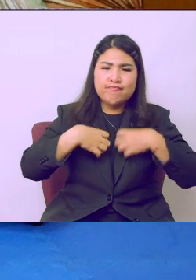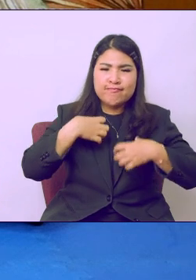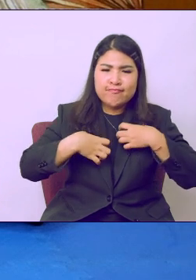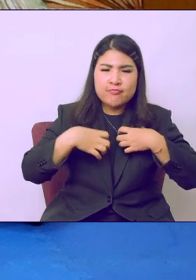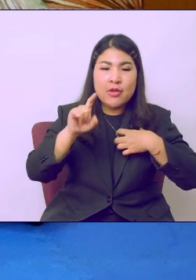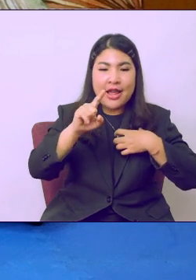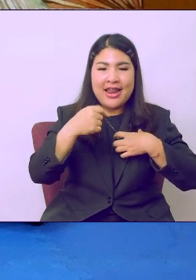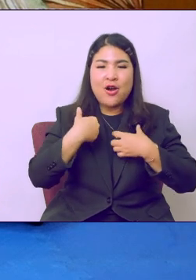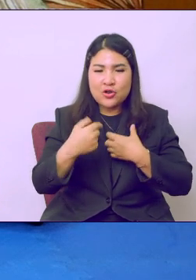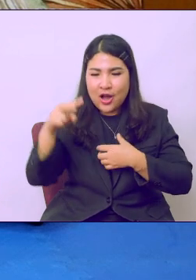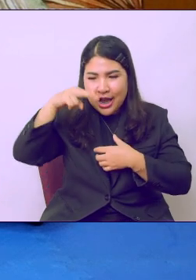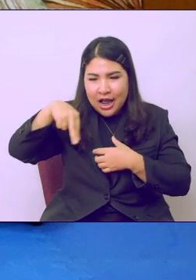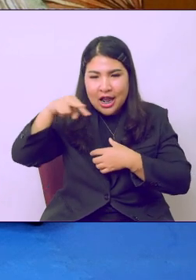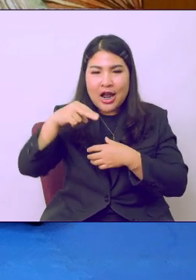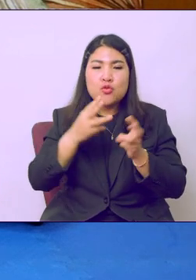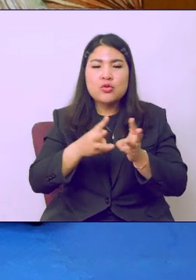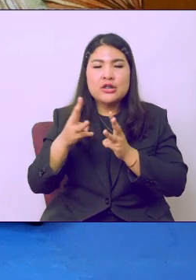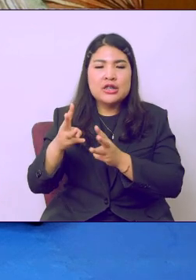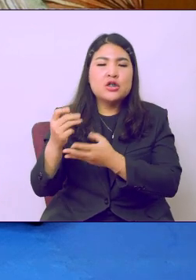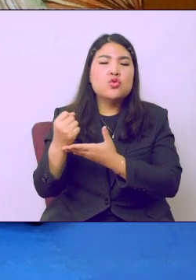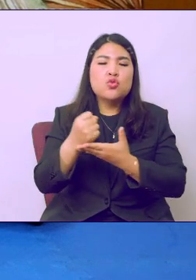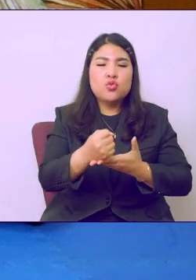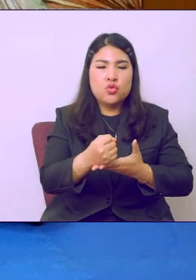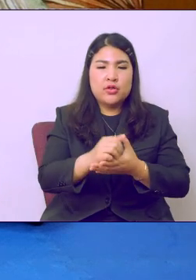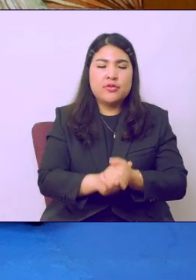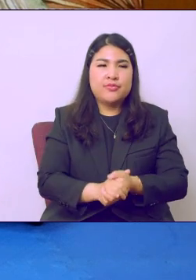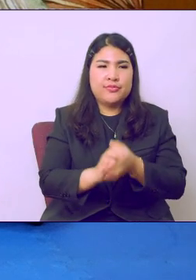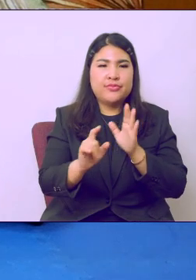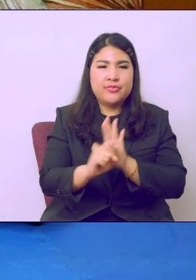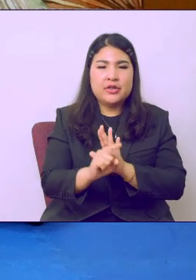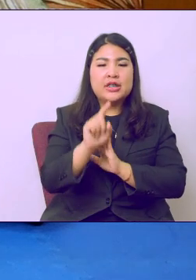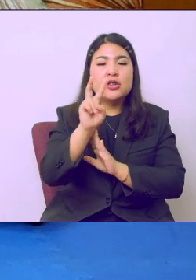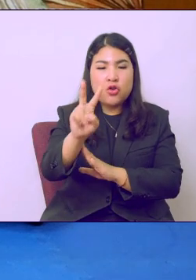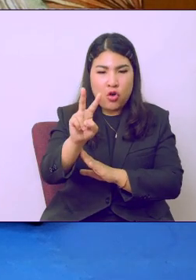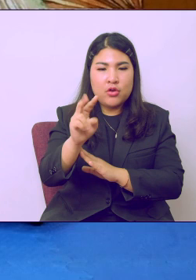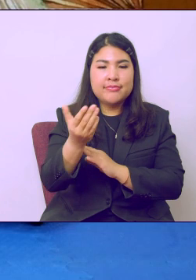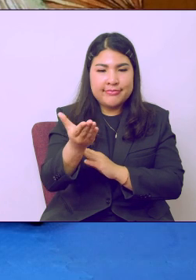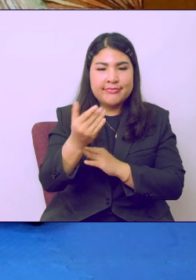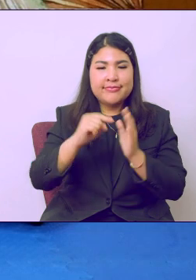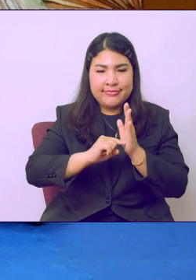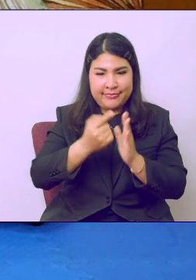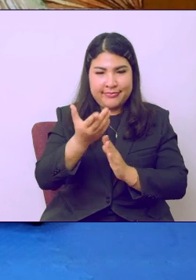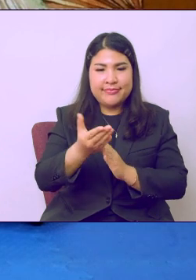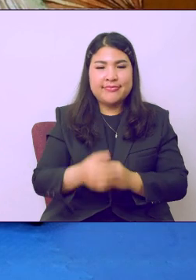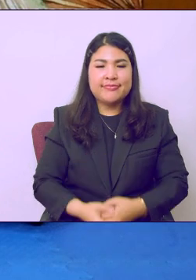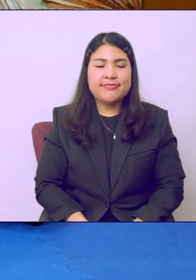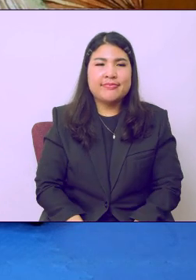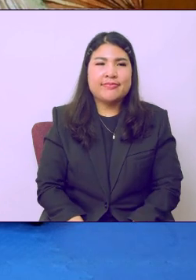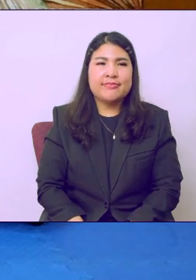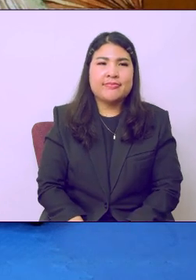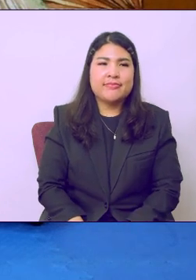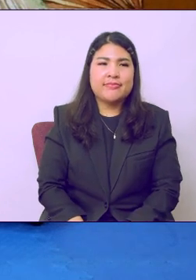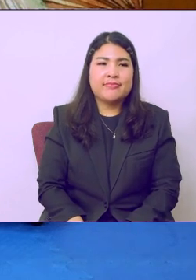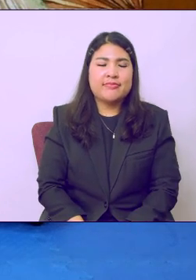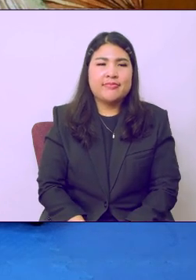วิธีช่วยเนาะนะครับอ่าพร้อมยังเซตที่ 2แล้วลูกนะอีกรอบนึงนะอ่ะมาอ่ะพี่ตุพี่